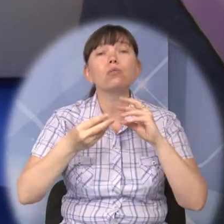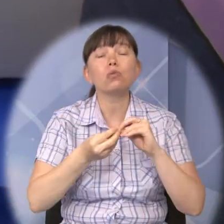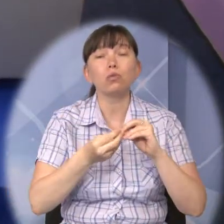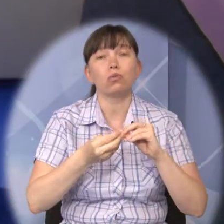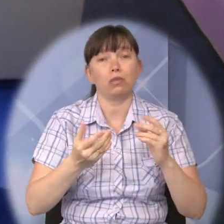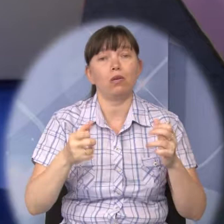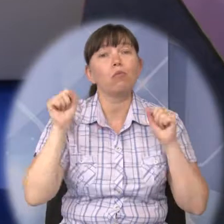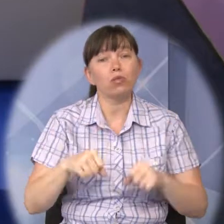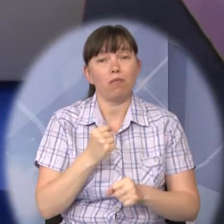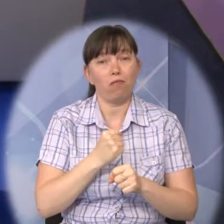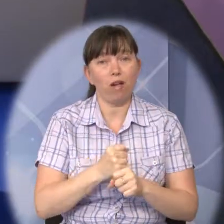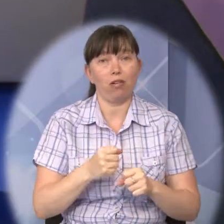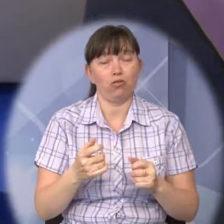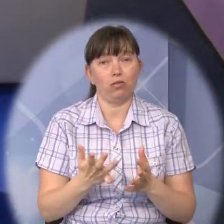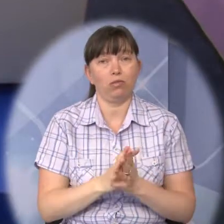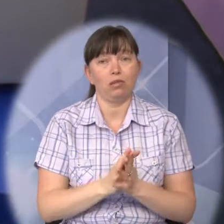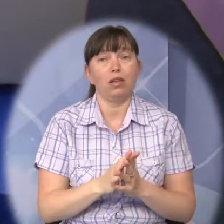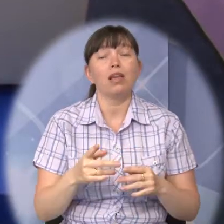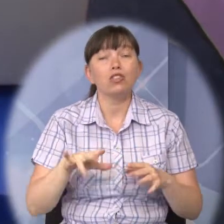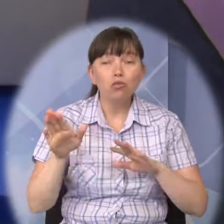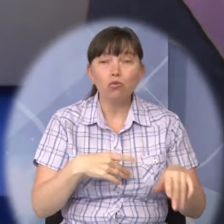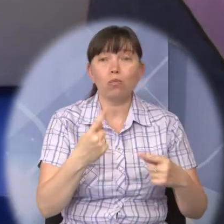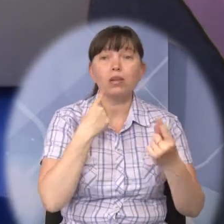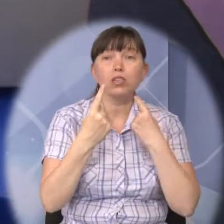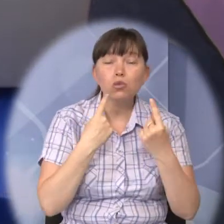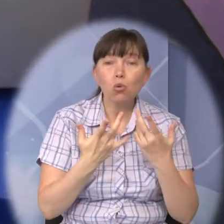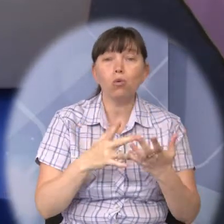emisiuni și pe marginea reportajului pe care l-am vizionat, astfel încât să